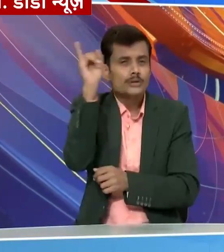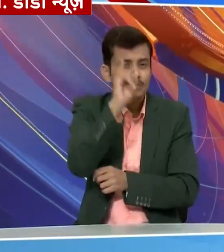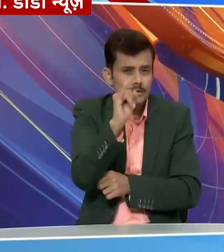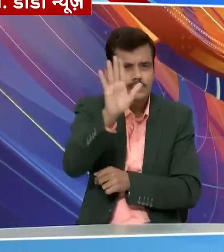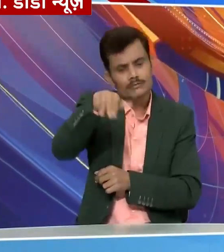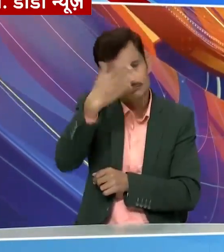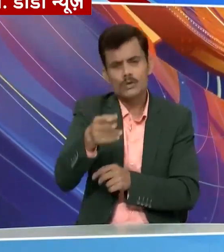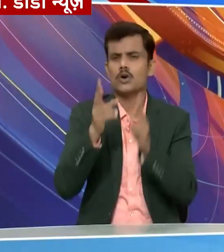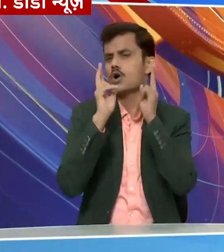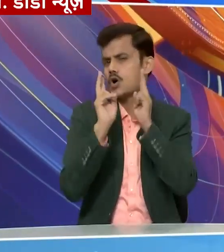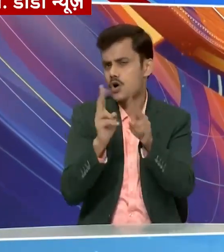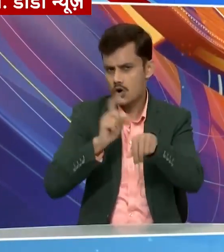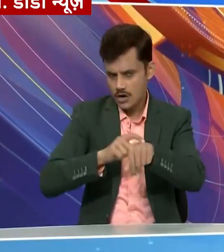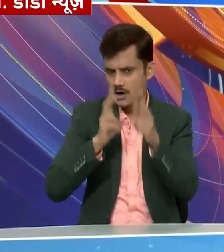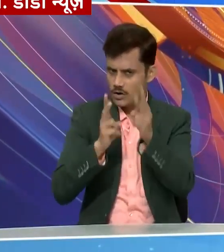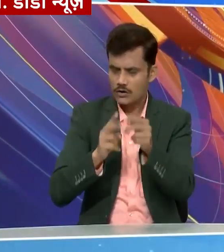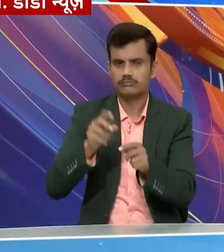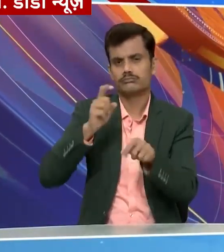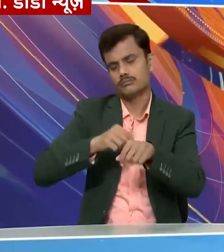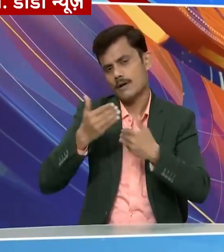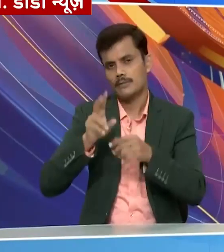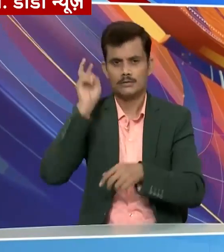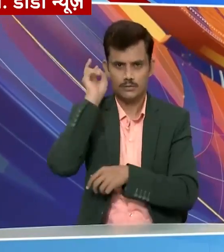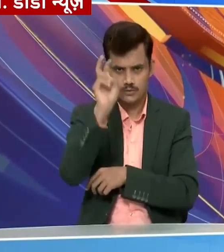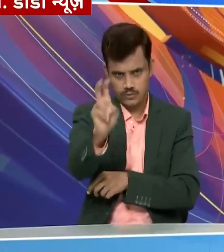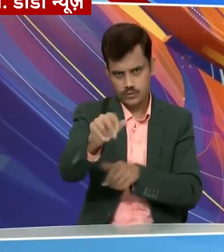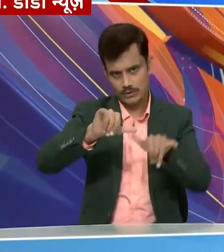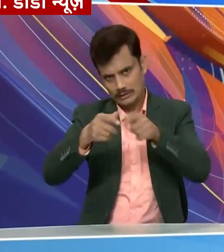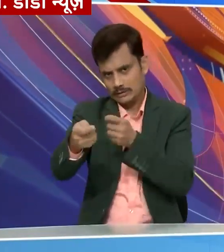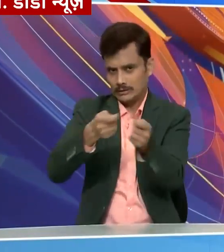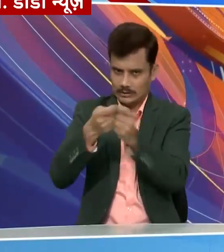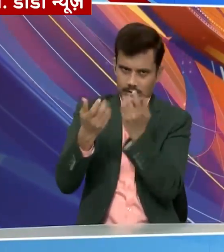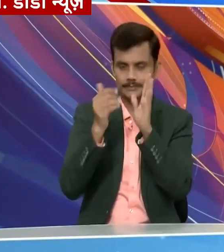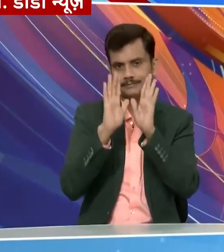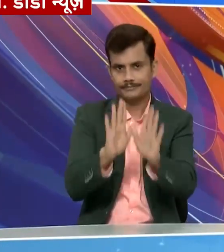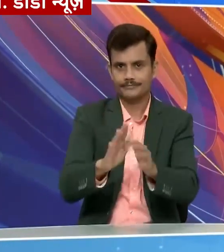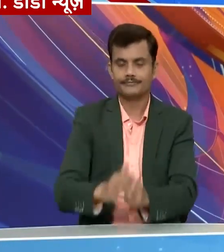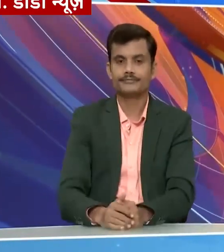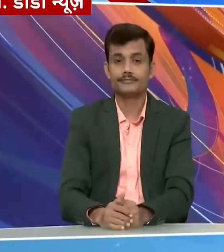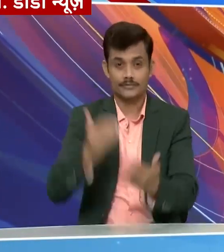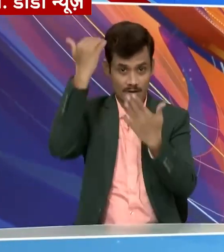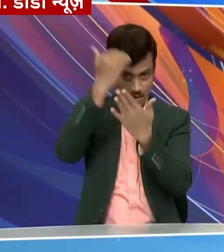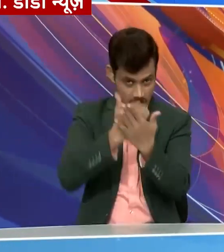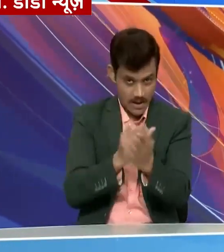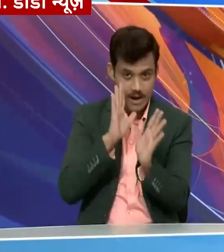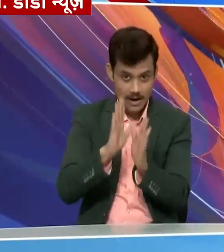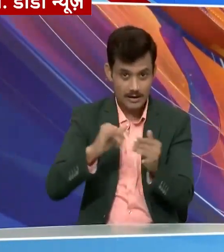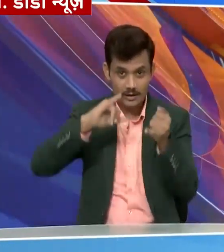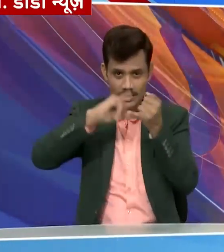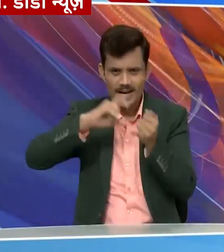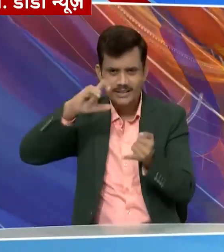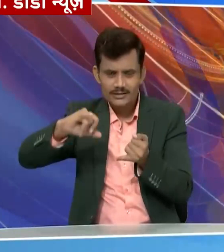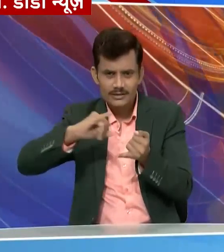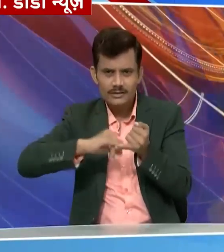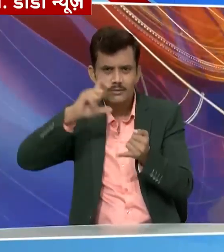के बाद से ये अपने पुराने निर्धारित समय से ही मेट्रो का परिचालन किया जाएगा। सम्मेलन के दौरान सुप्रीम